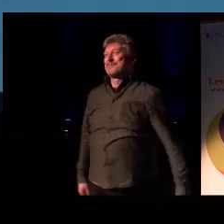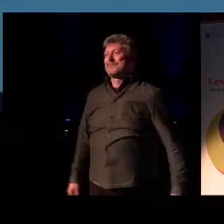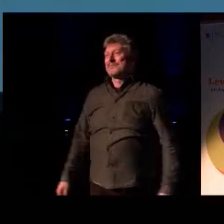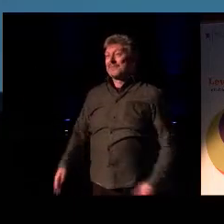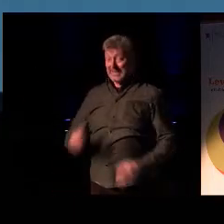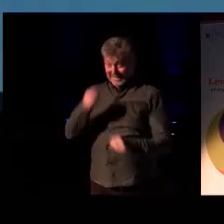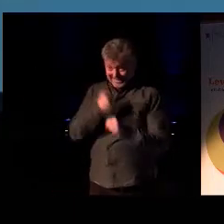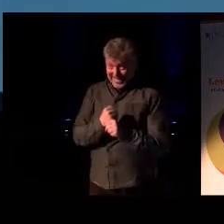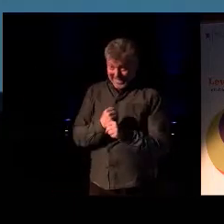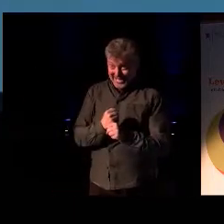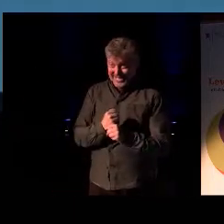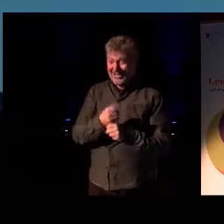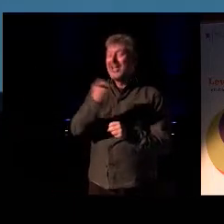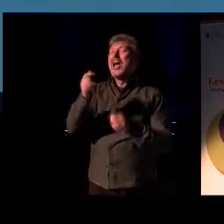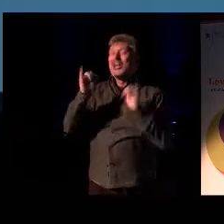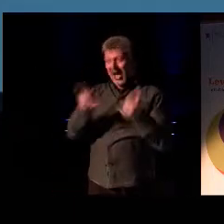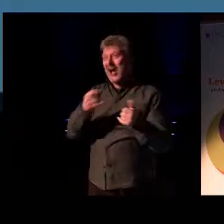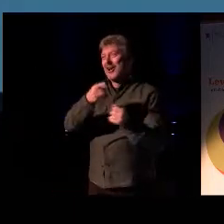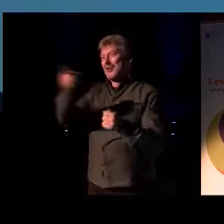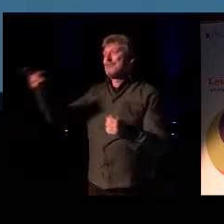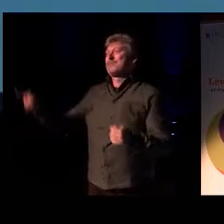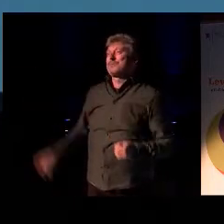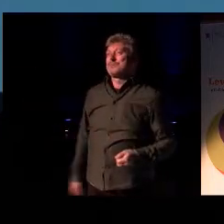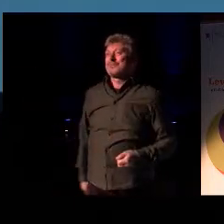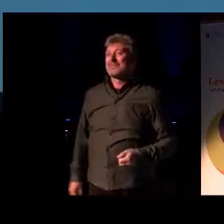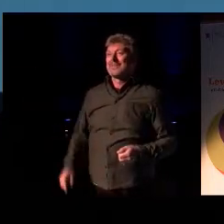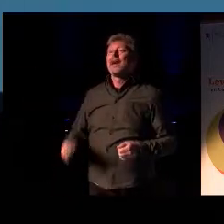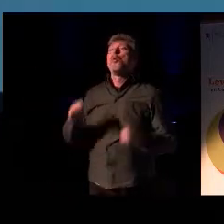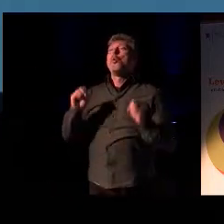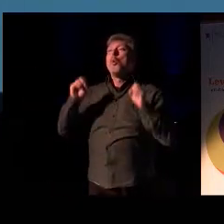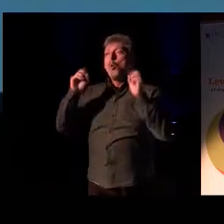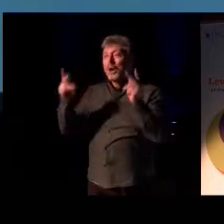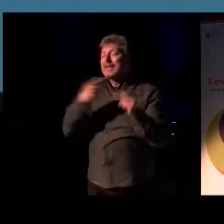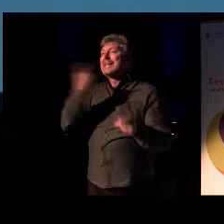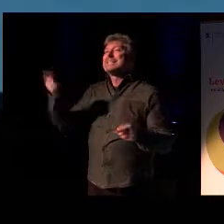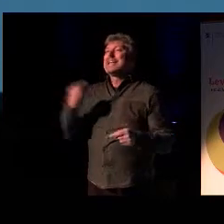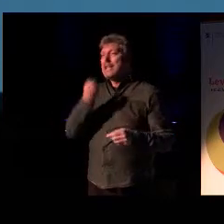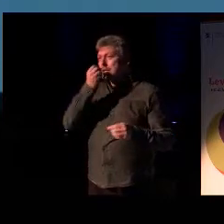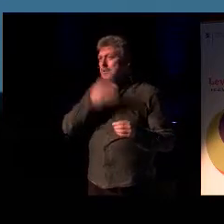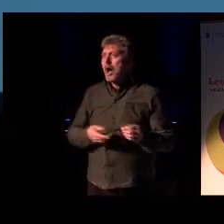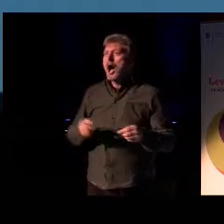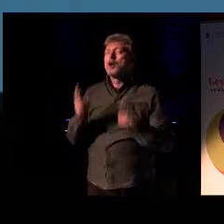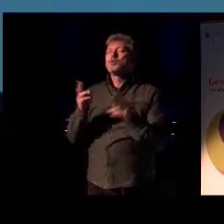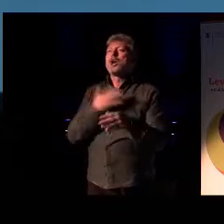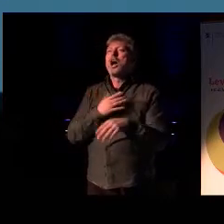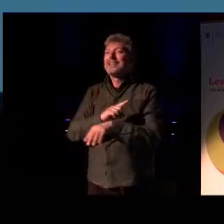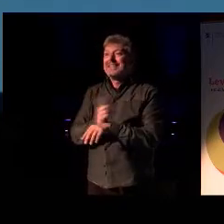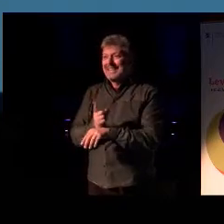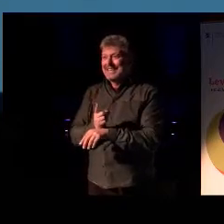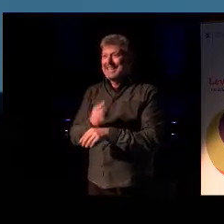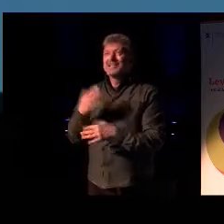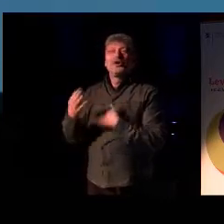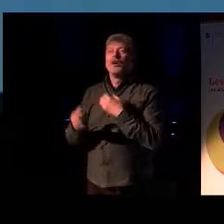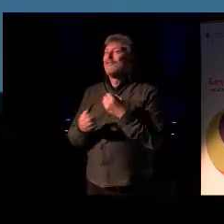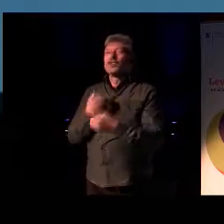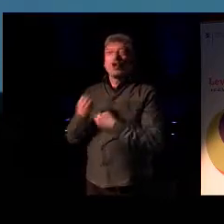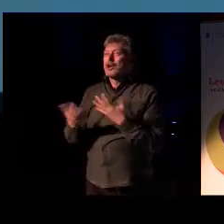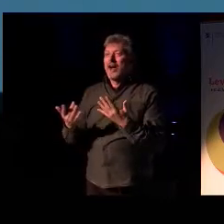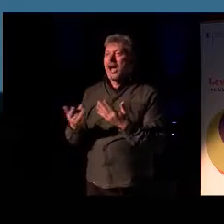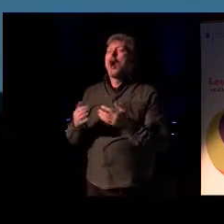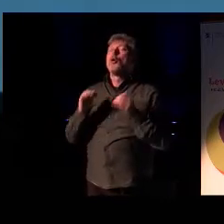er helt sikker. Ok, så det sier det er lurt, og det er tid. Hvem må en gjøre da? Gjøre